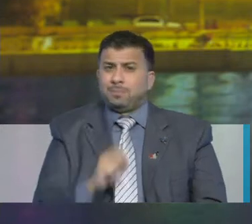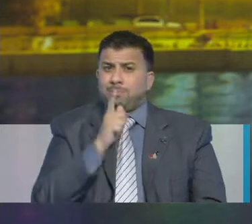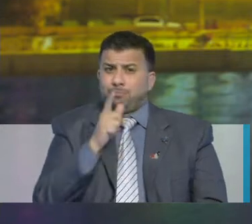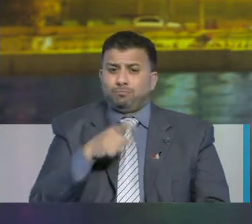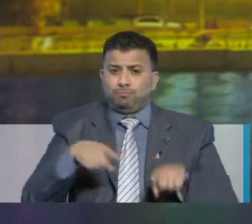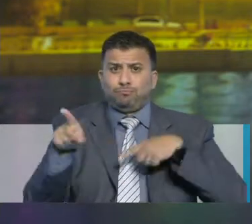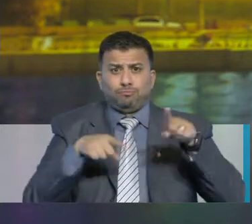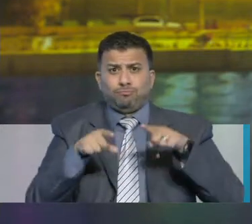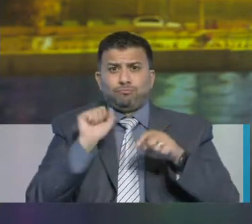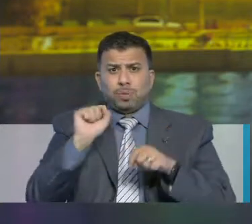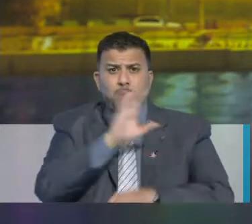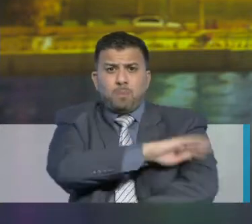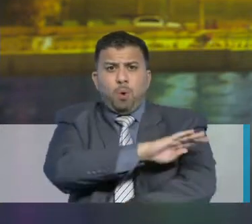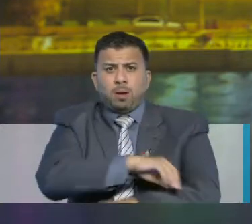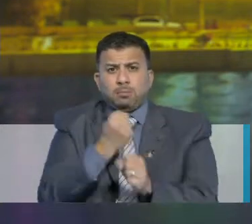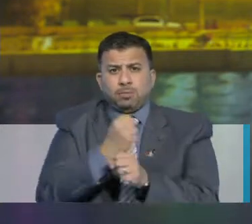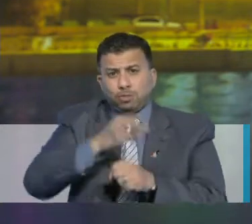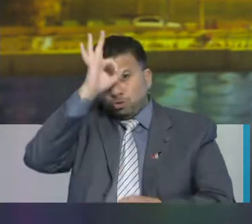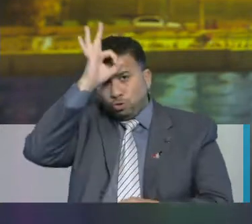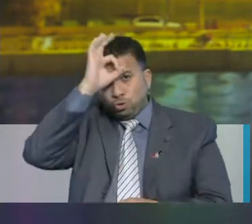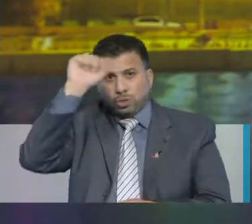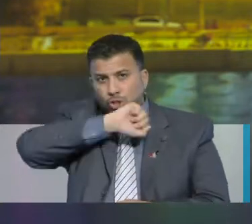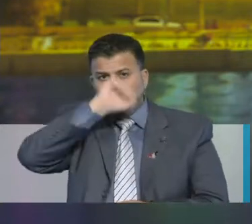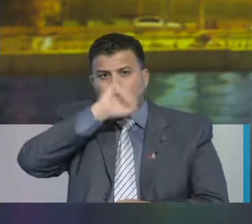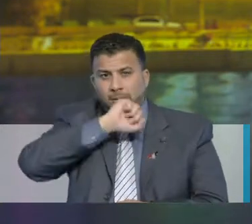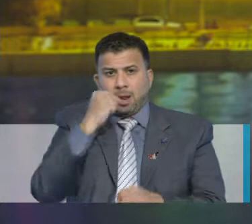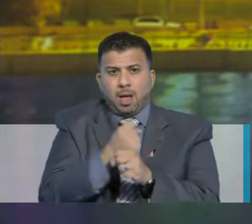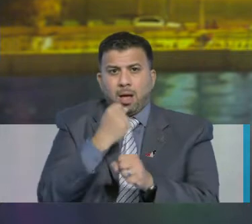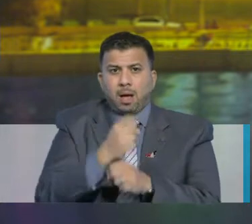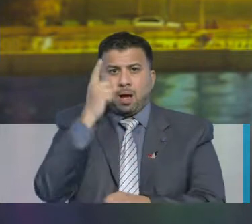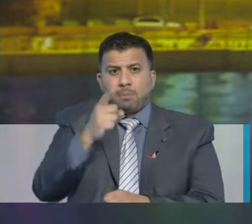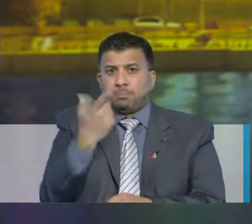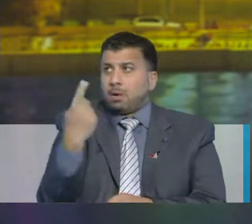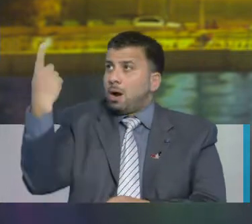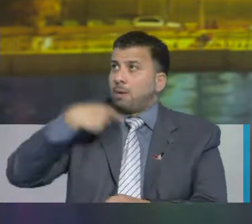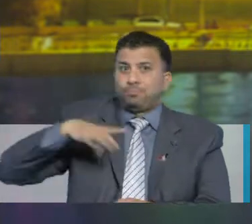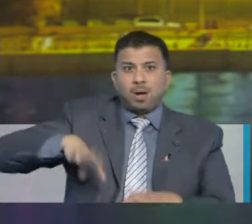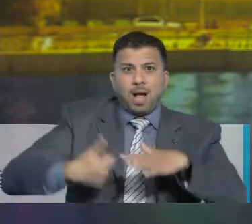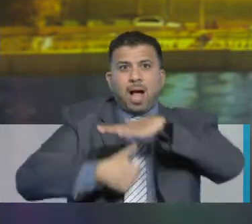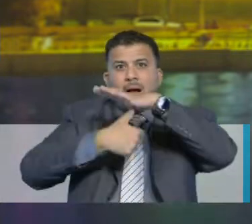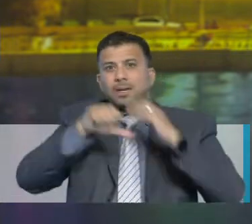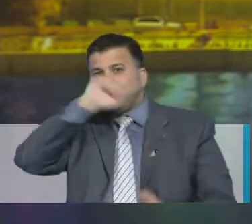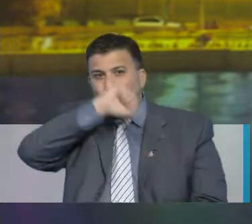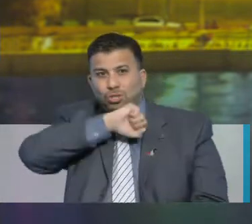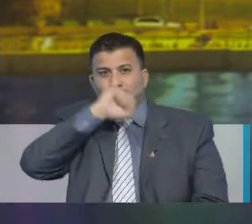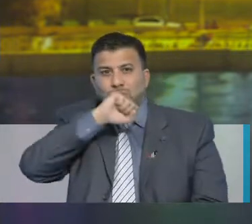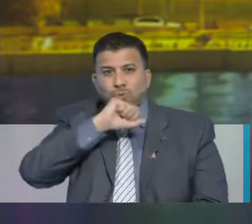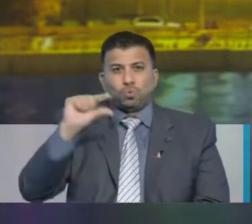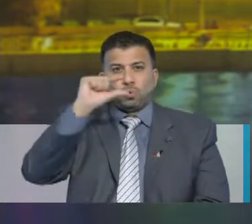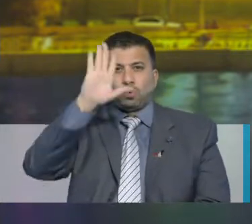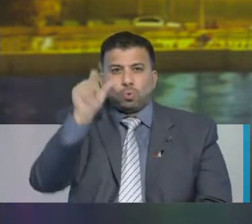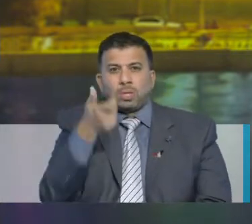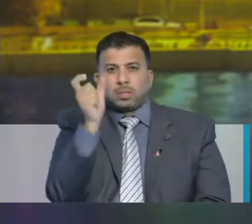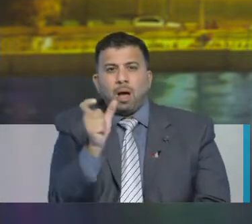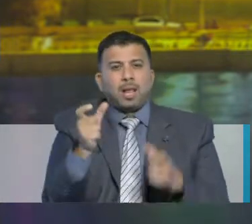باشرت إدارة الموارد البشرية بالقيادة العامة لشرطة الشارقة العمل بالأمر السامي لصاحب السمو الشيخ الدكتور سلطان